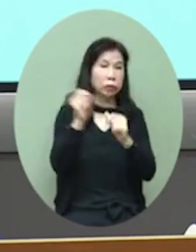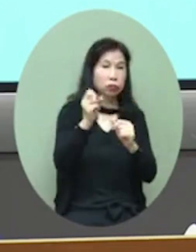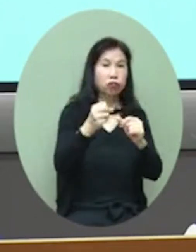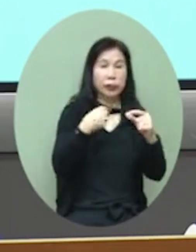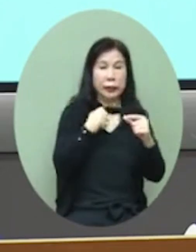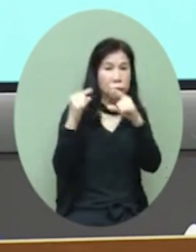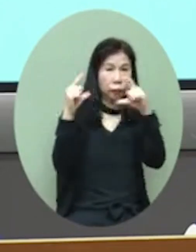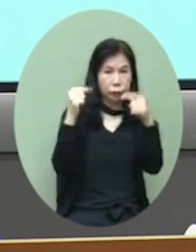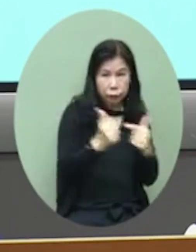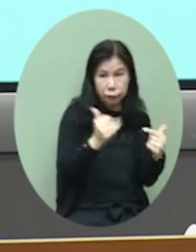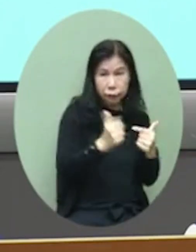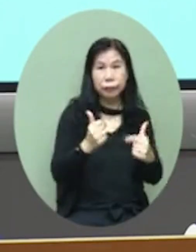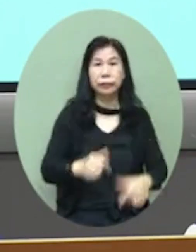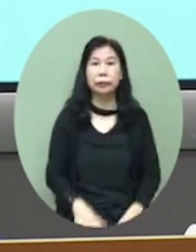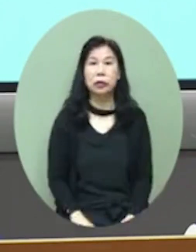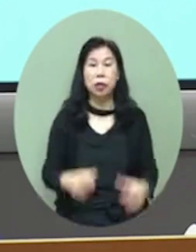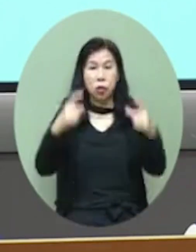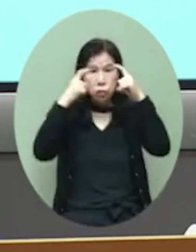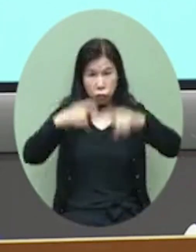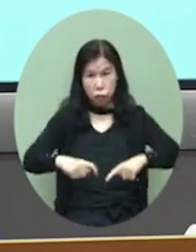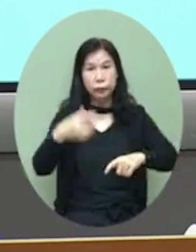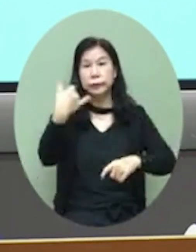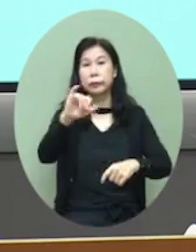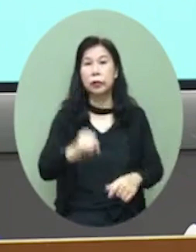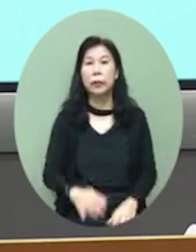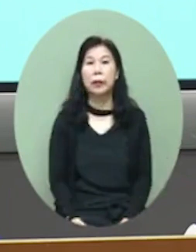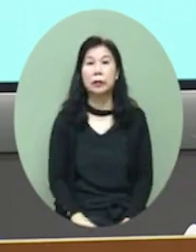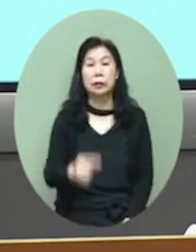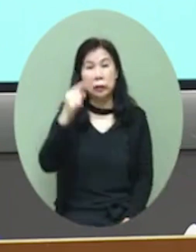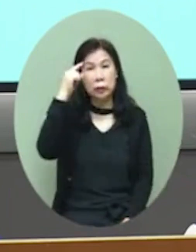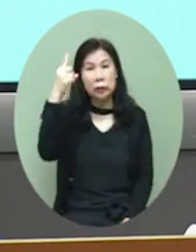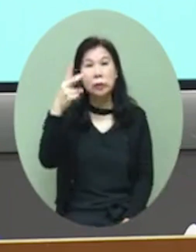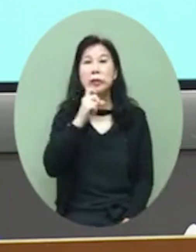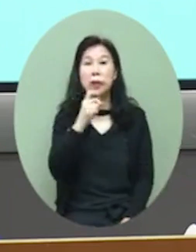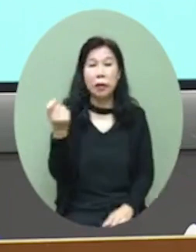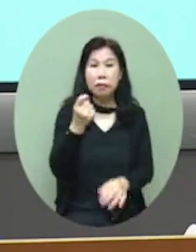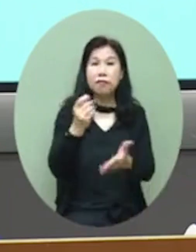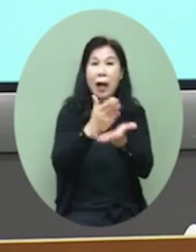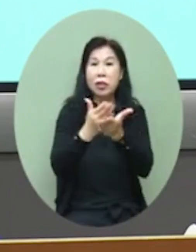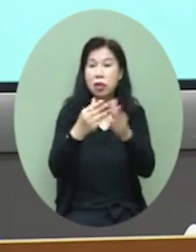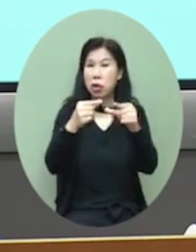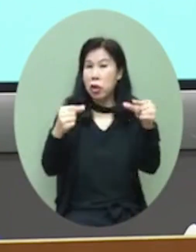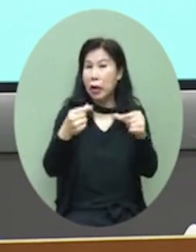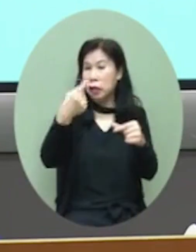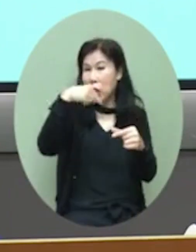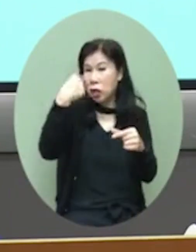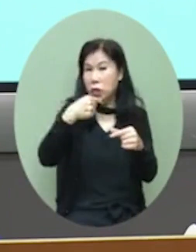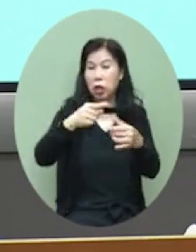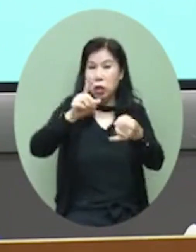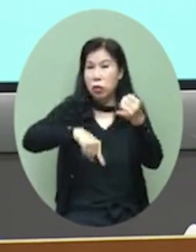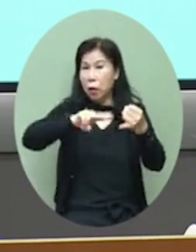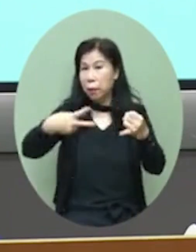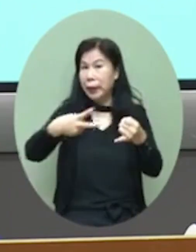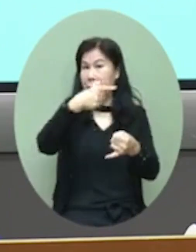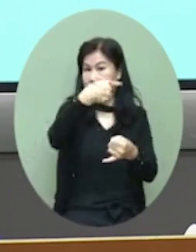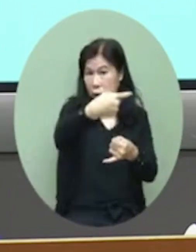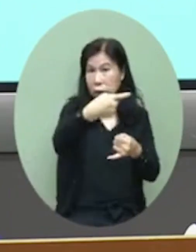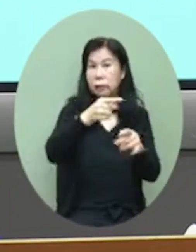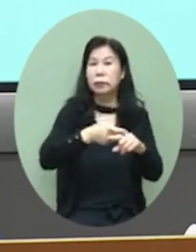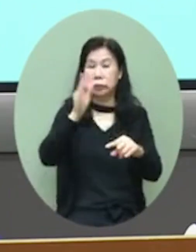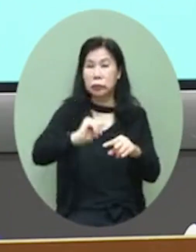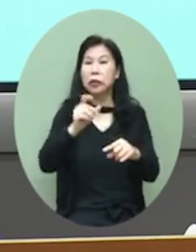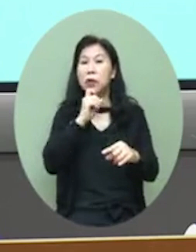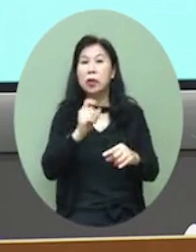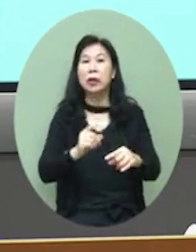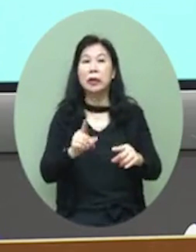活动，而出外的在每日快速的抗原测试阴性的情况之下，